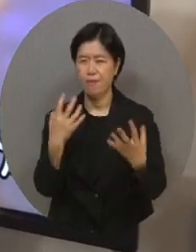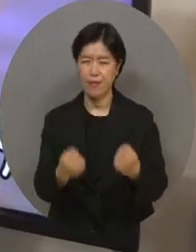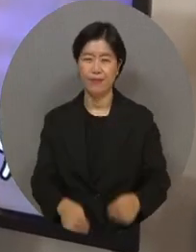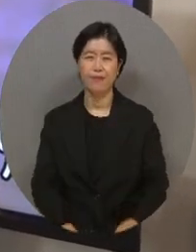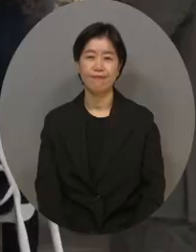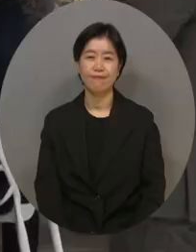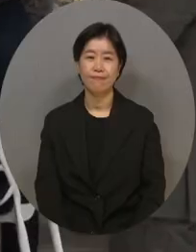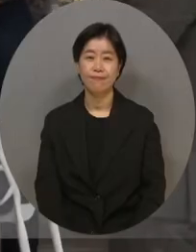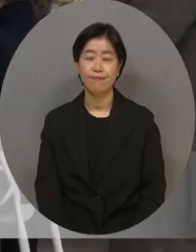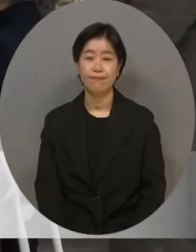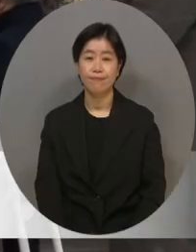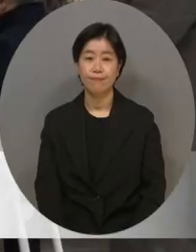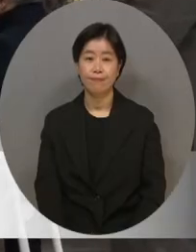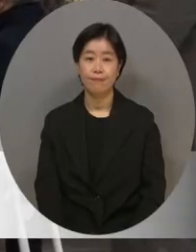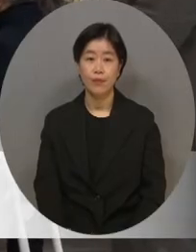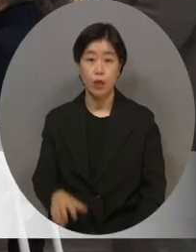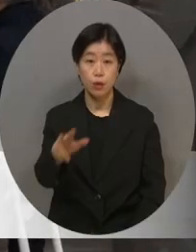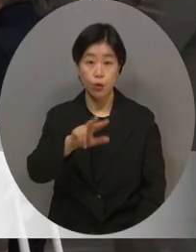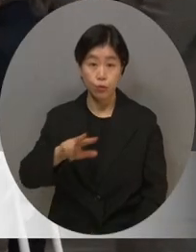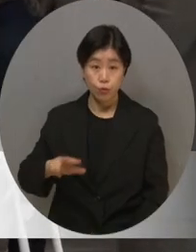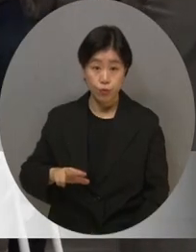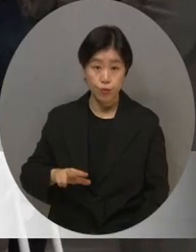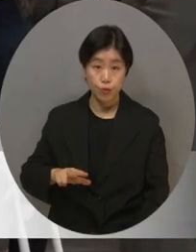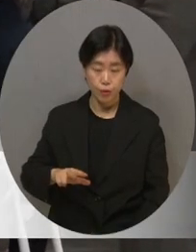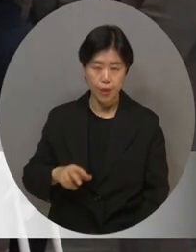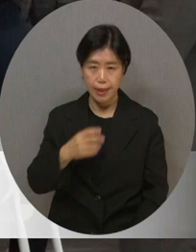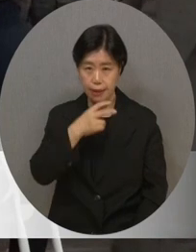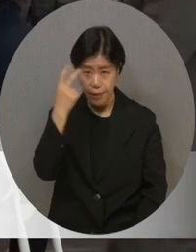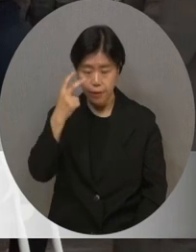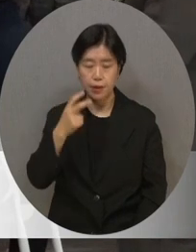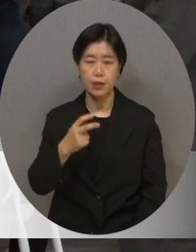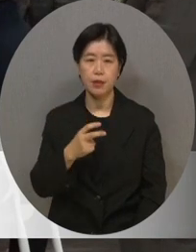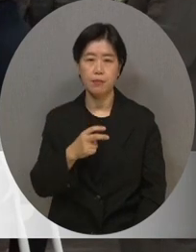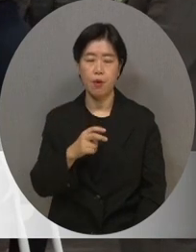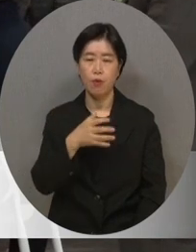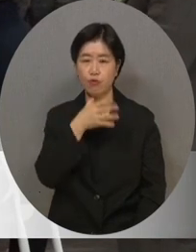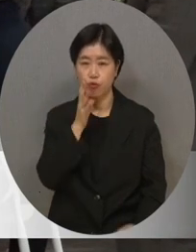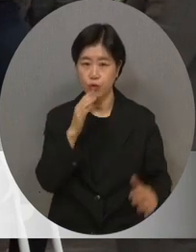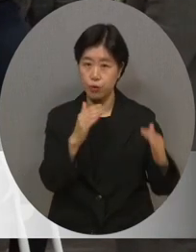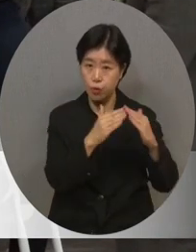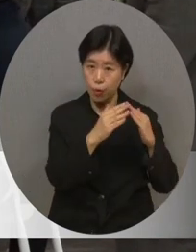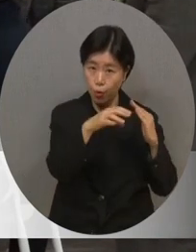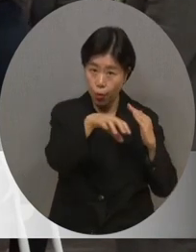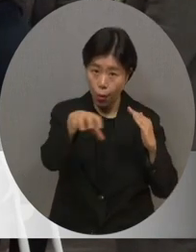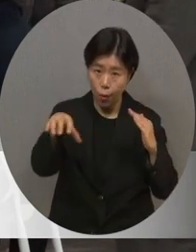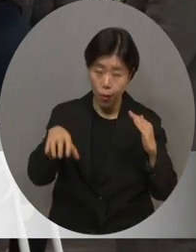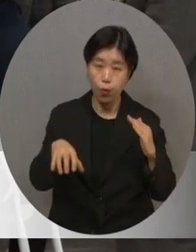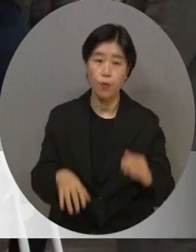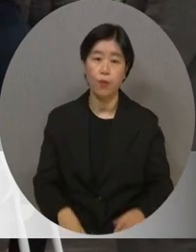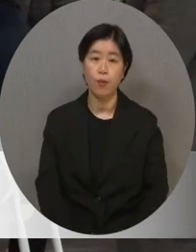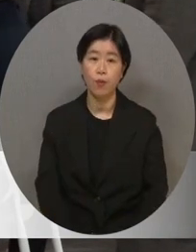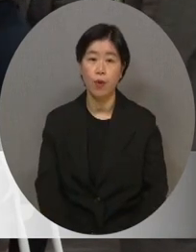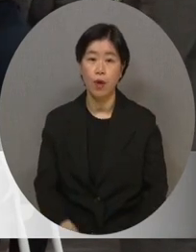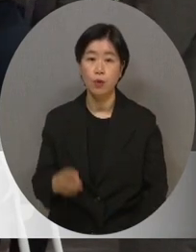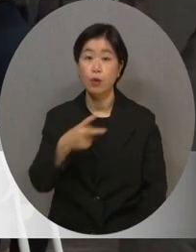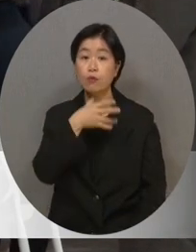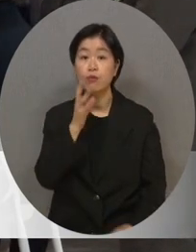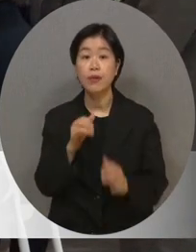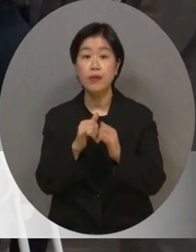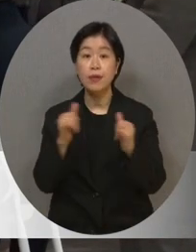끌었습니다. 전국 각지에 있는 스마트 경로당이라든가 노인정, 그리고 다양하게